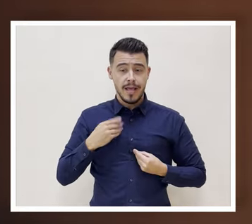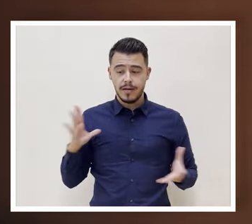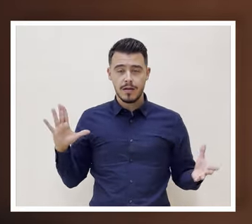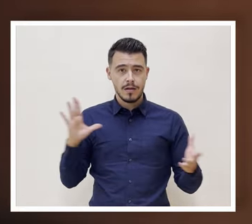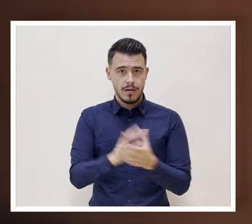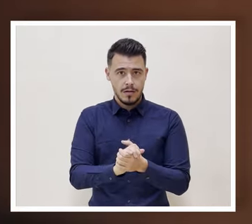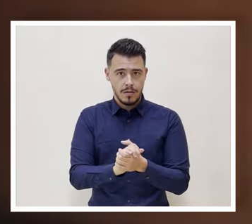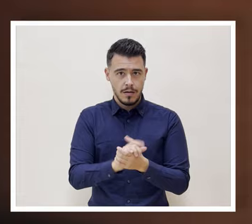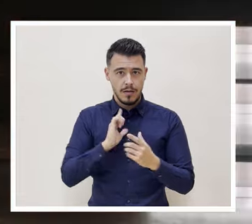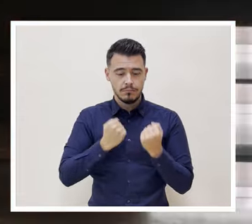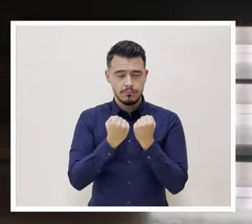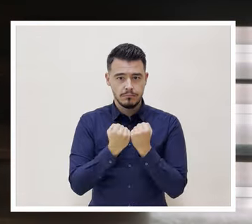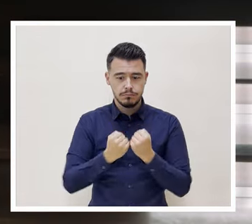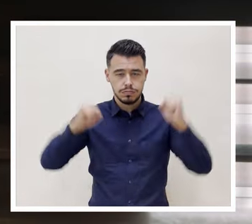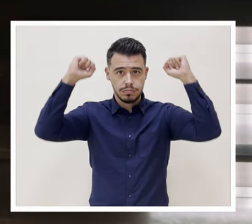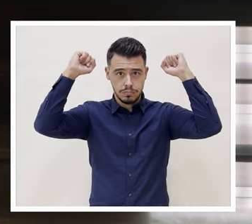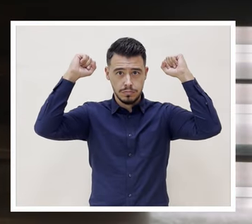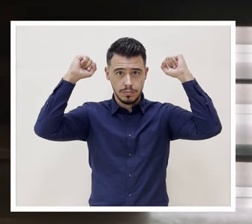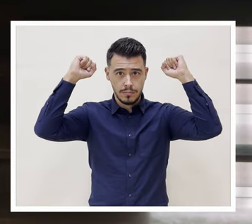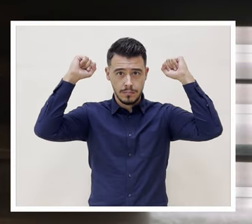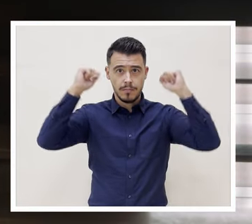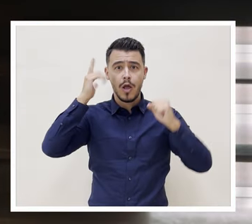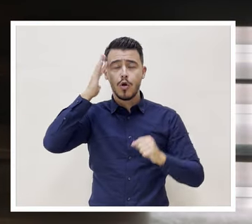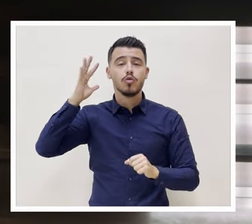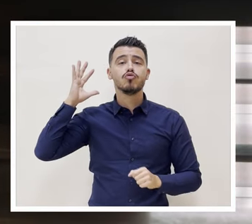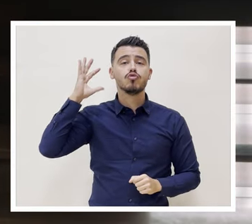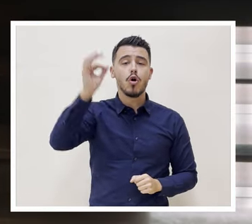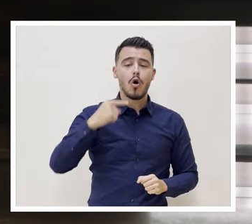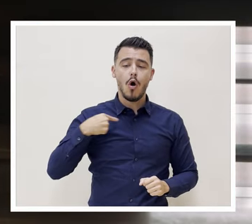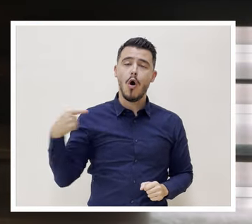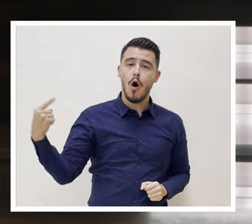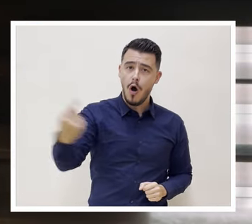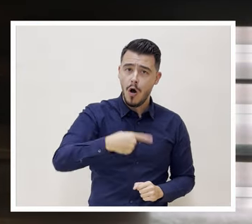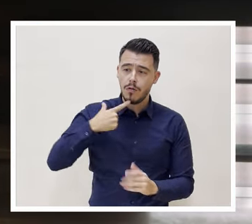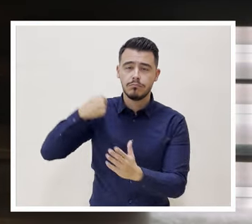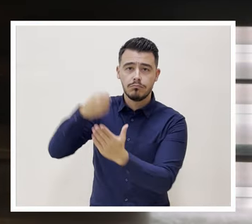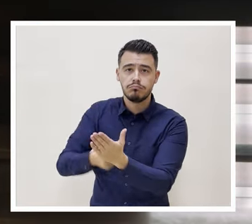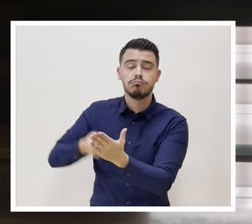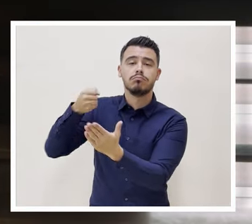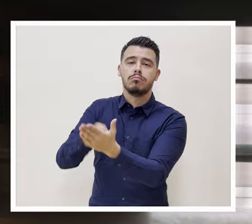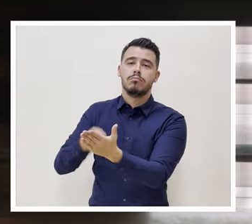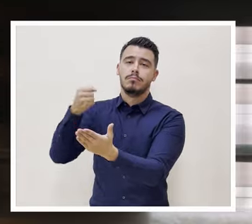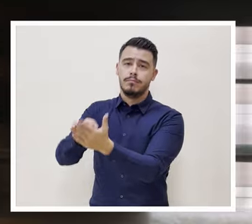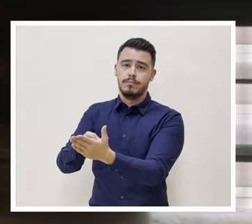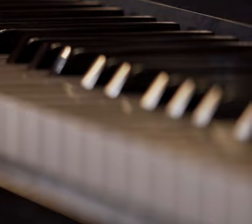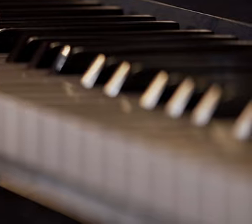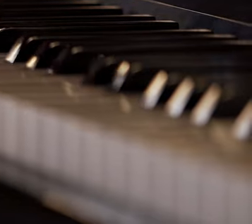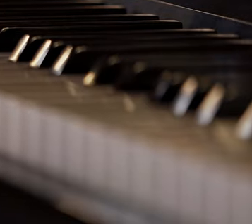του επαναστατικού αγώνα και σημείο αναφοράς για το ηρωικό ήθος και την αγωνιστικότητα.